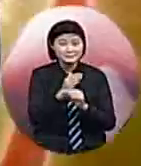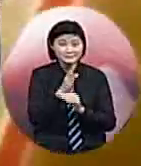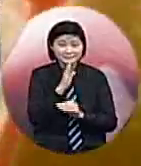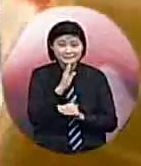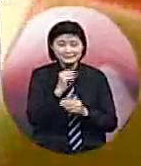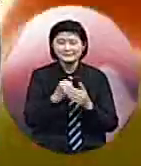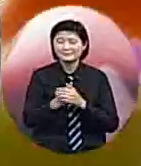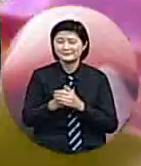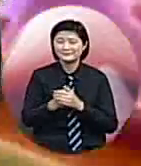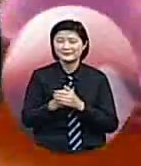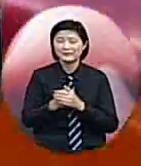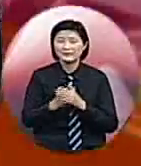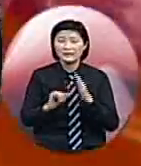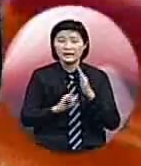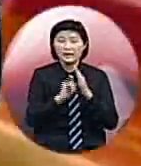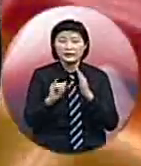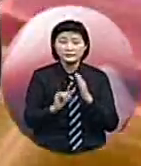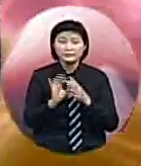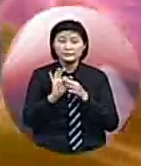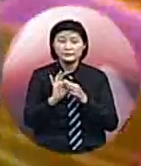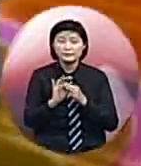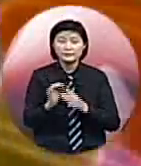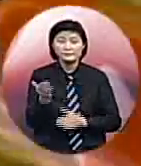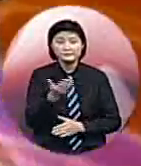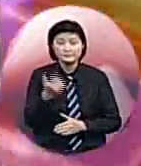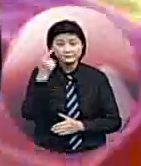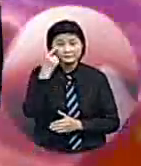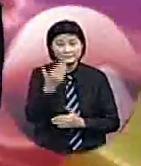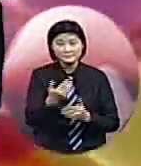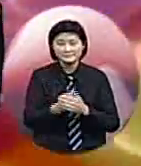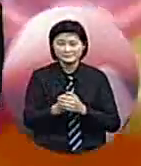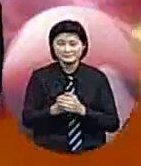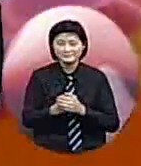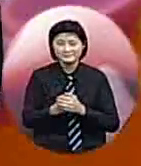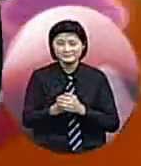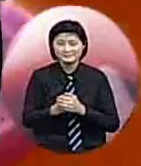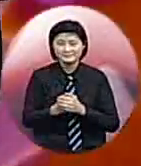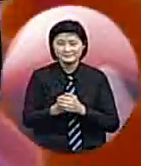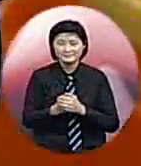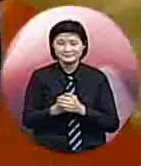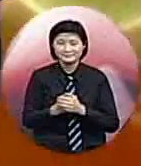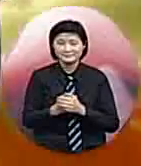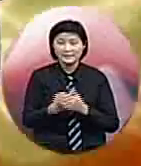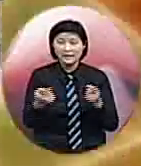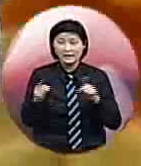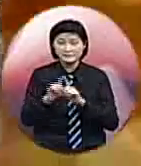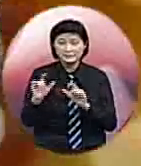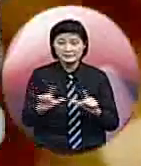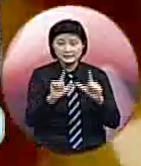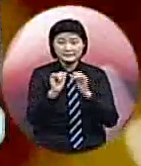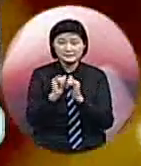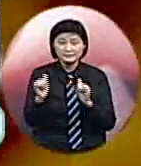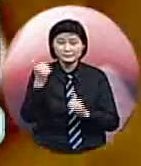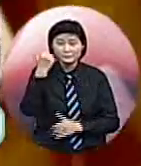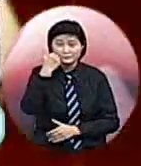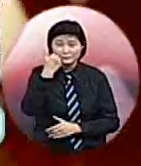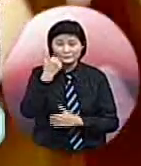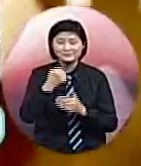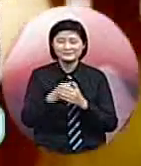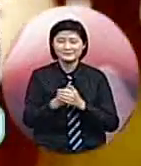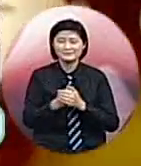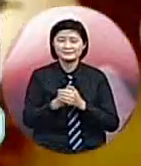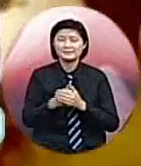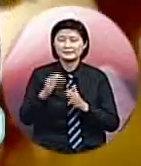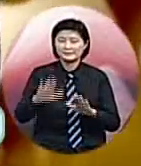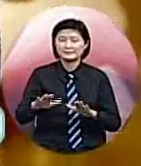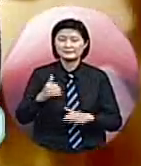네. 그러면 지금 가족 관계는 어떻게 되신가요? 네, 저기. 함께 사신 분들. 아, 지금